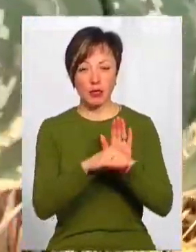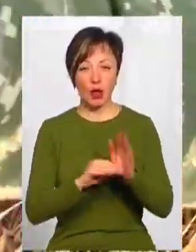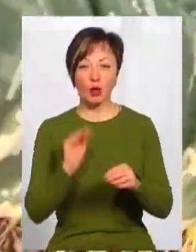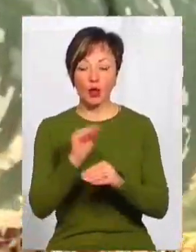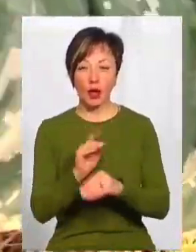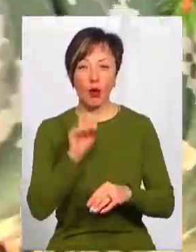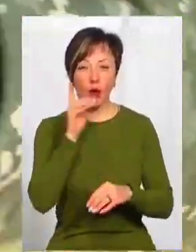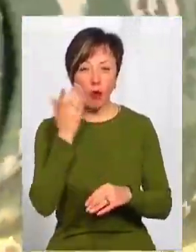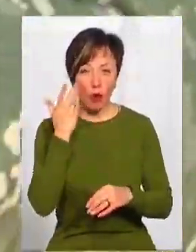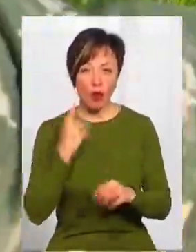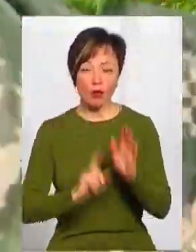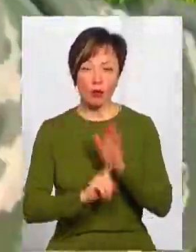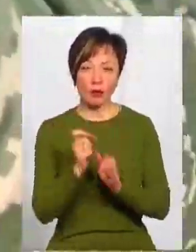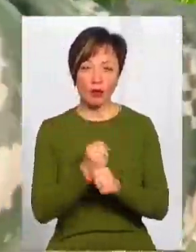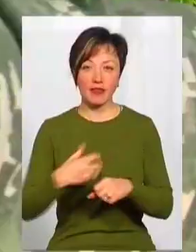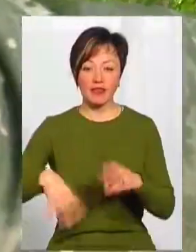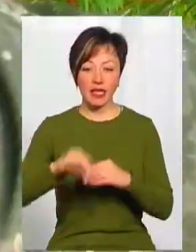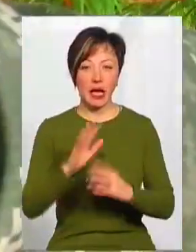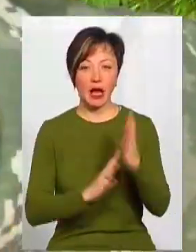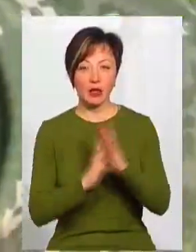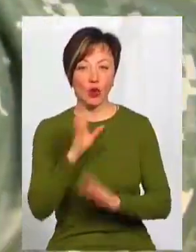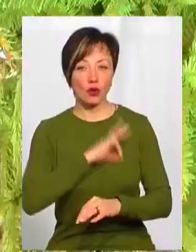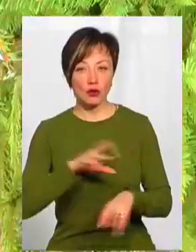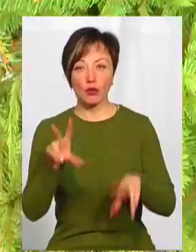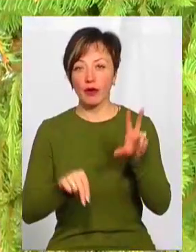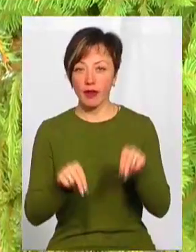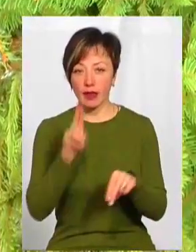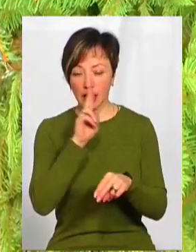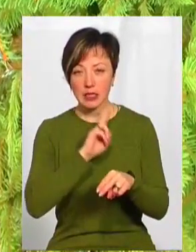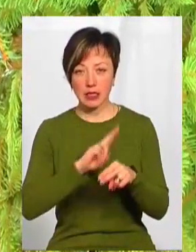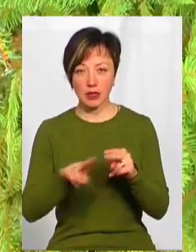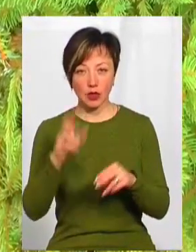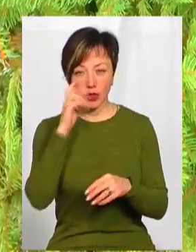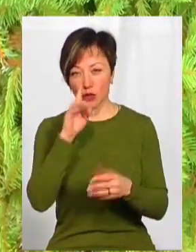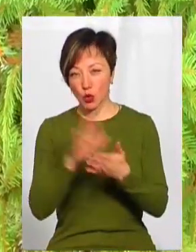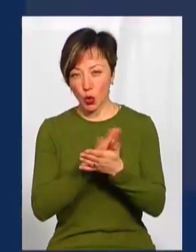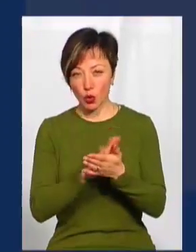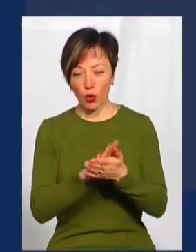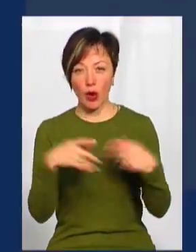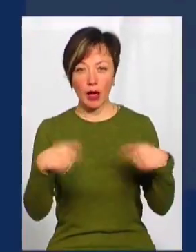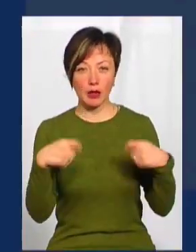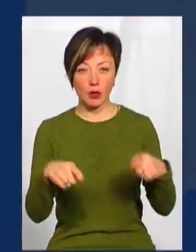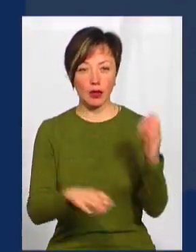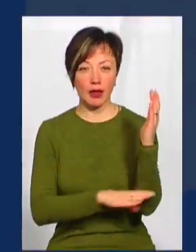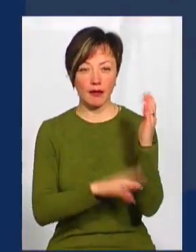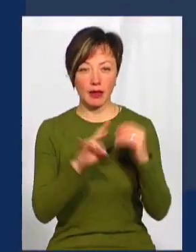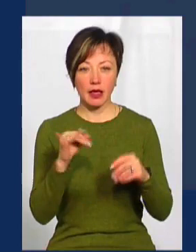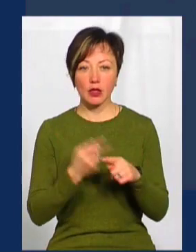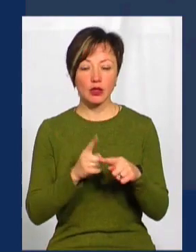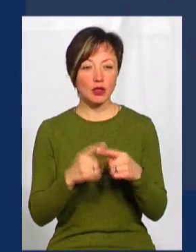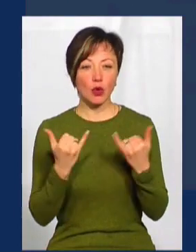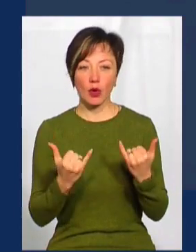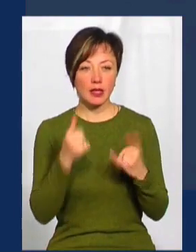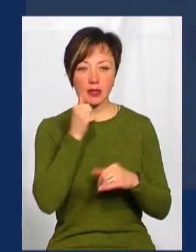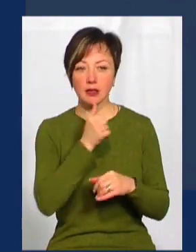він запрацює в усіх лісокористувачів, можна буде сподіватись на зникнення в країні чорного ринку деревини. Сьогодні це не є секрет, якщо